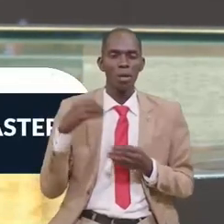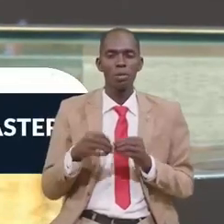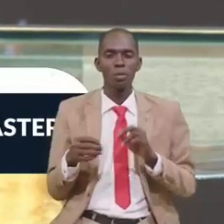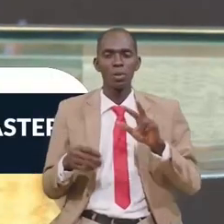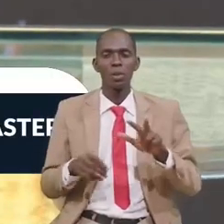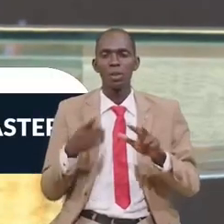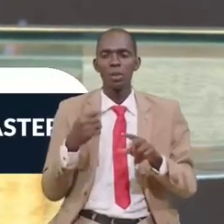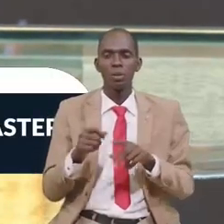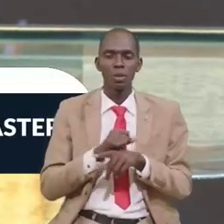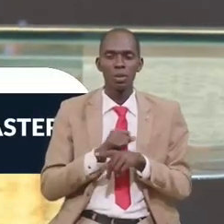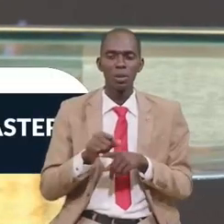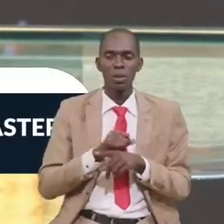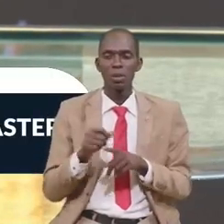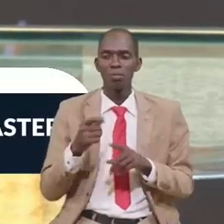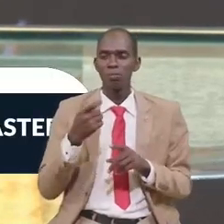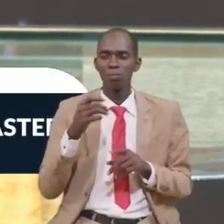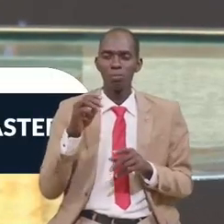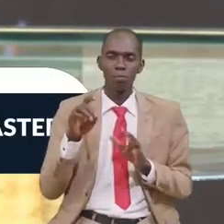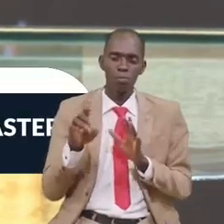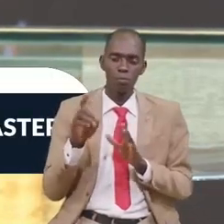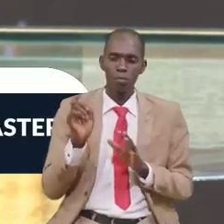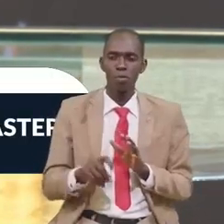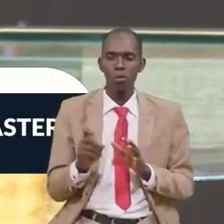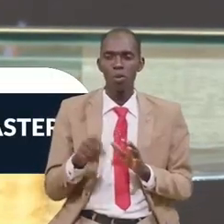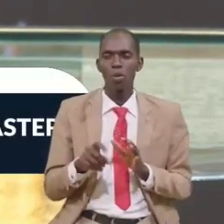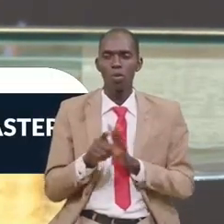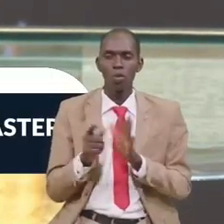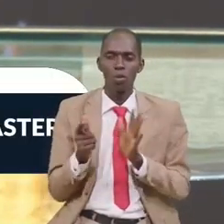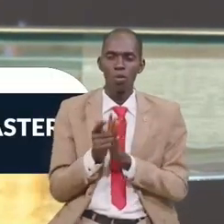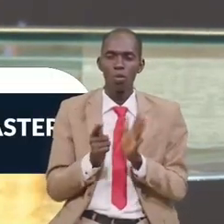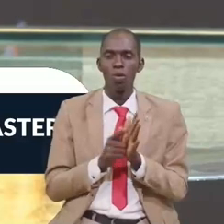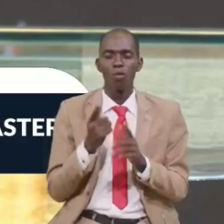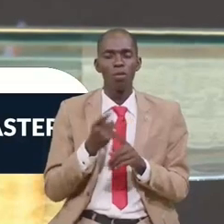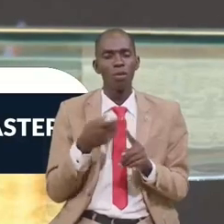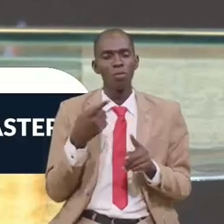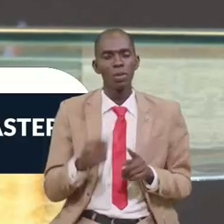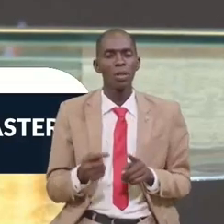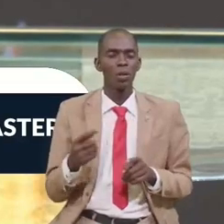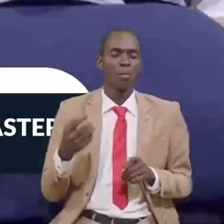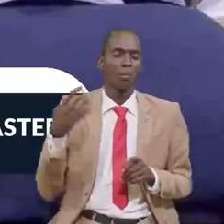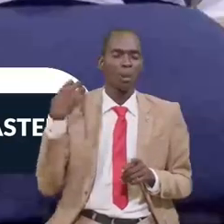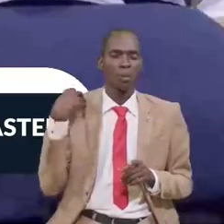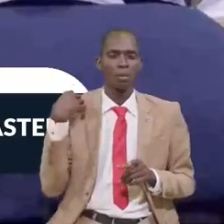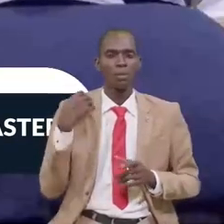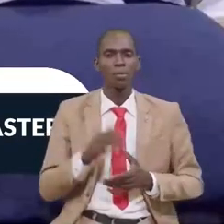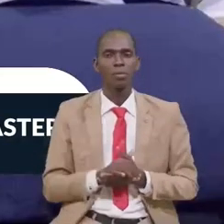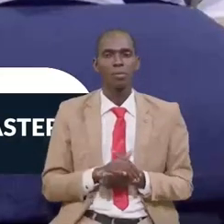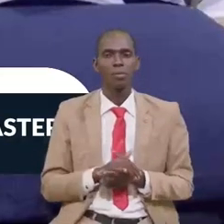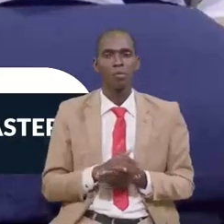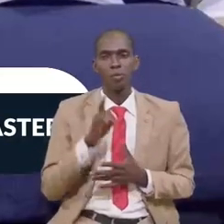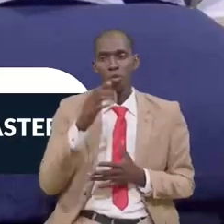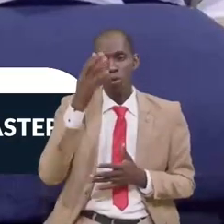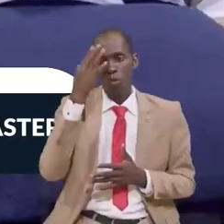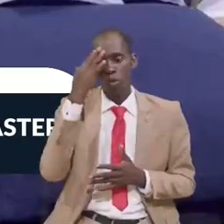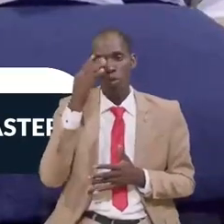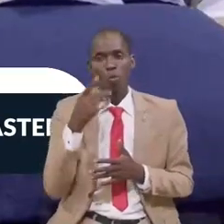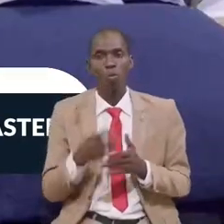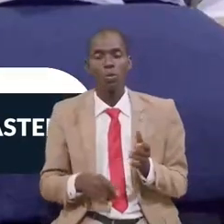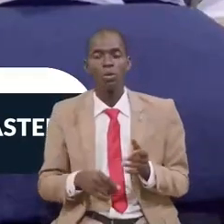du maître. Le mandat pratique du maître. Vous savez ce qu'il avait fait?